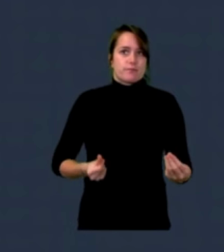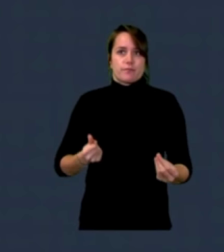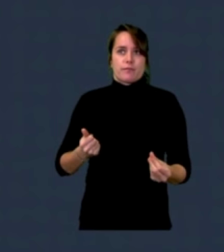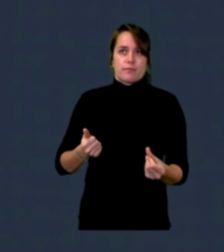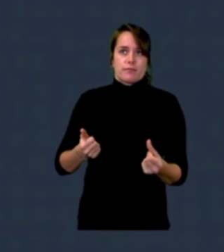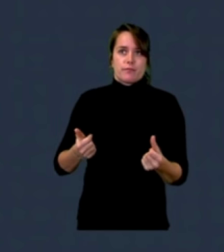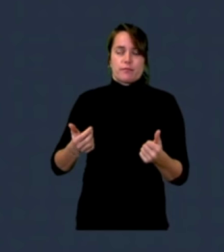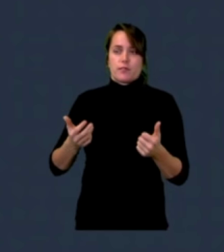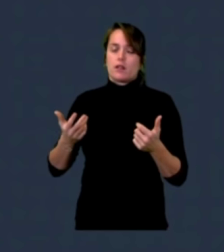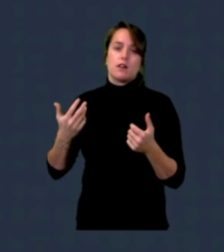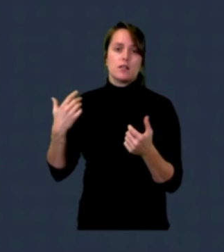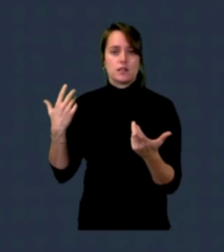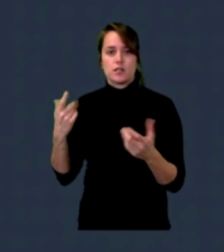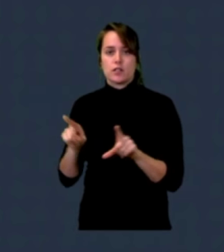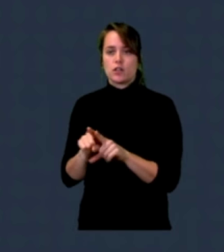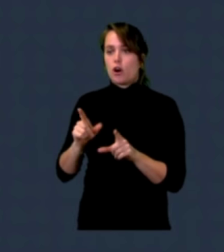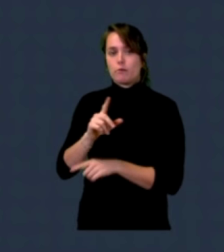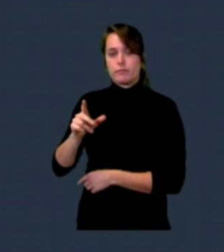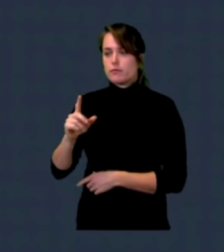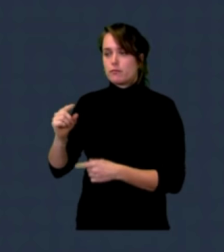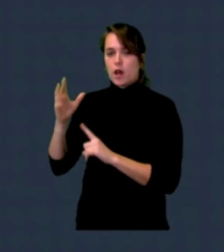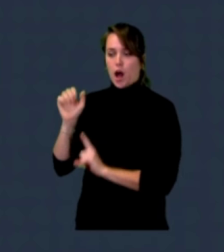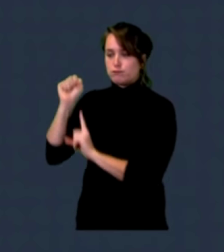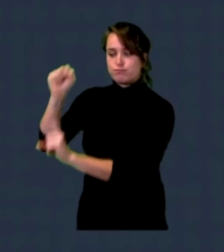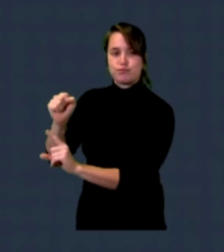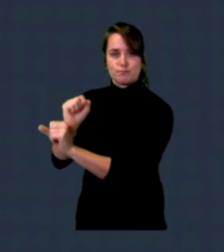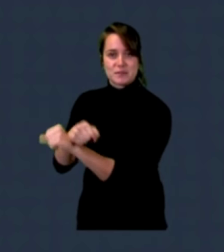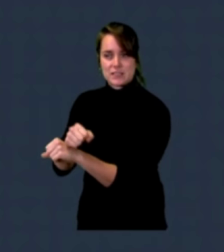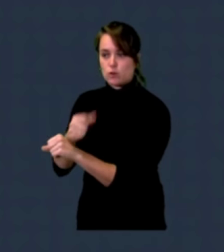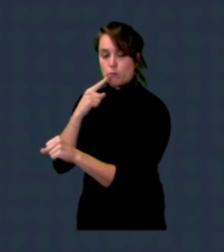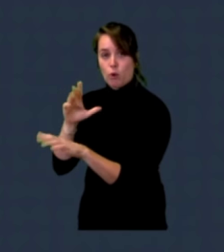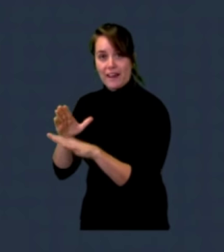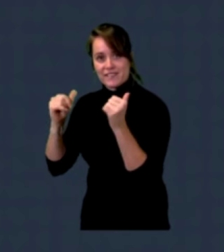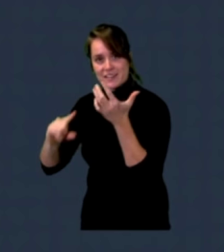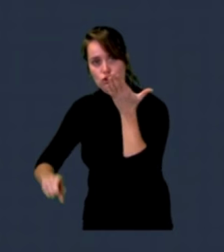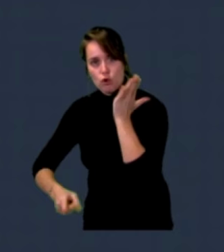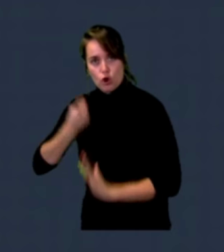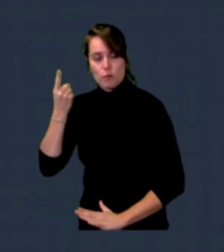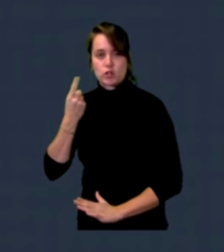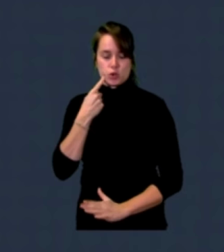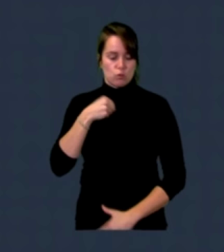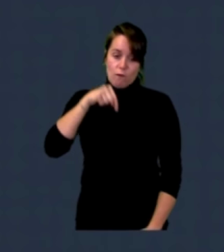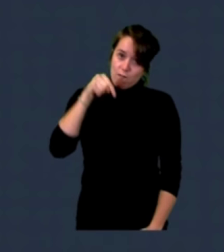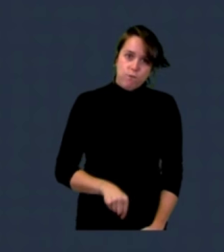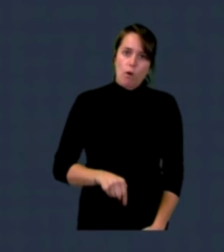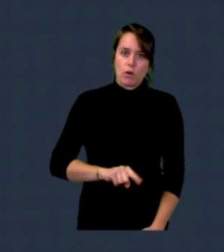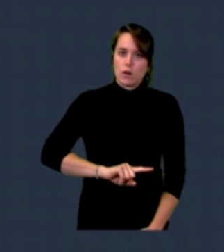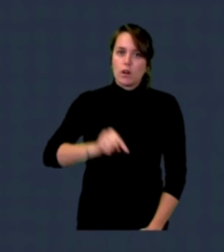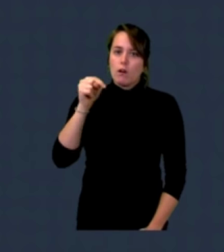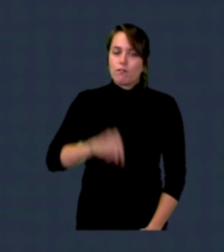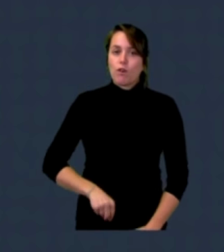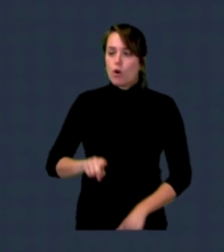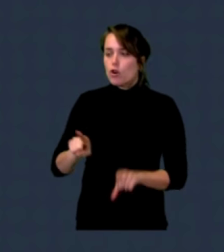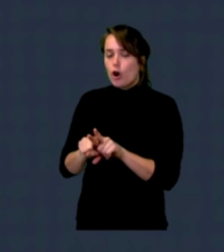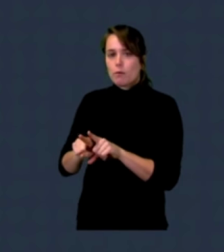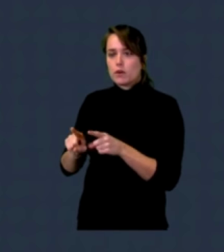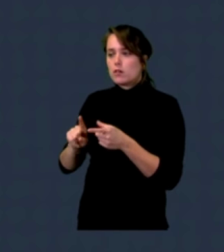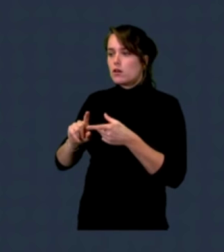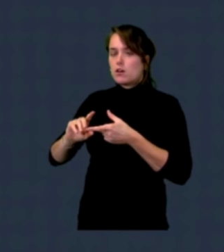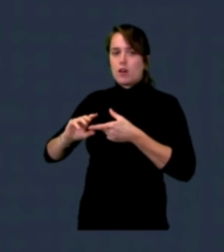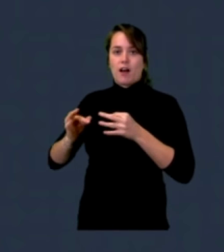donné cette occasion malheureuse d'aller en détention. Et donc nous avons ce devoir, si véritablement nous voulons nous attaquer à la racine